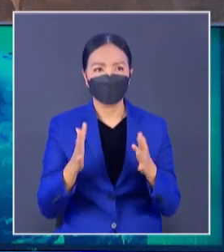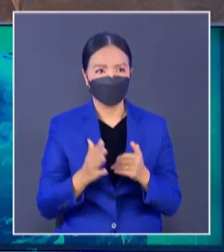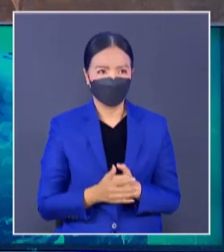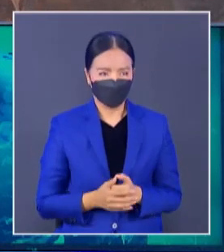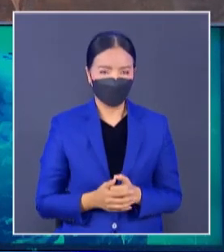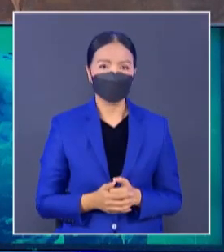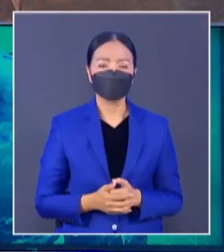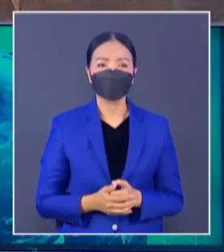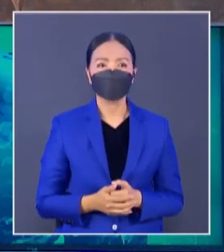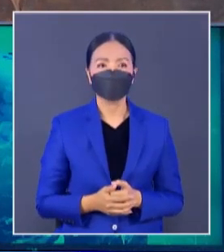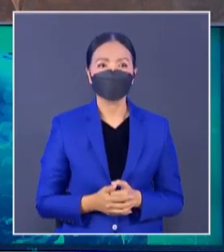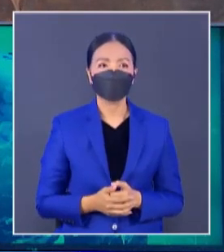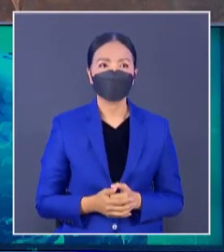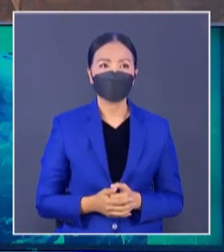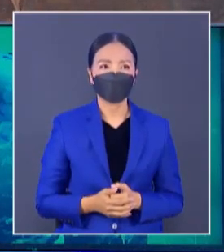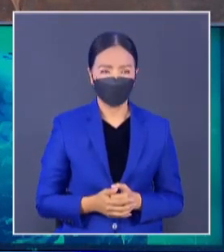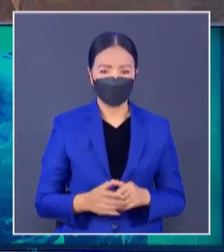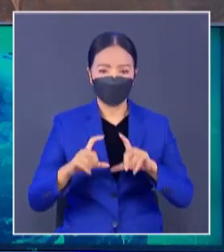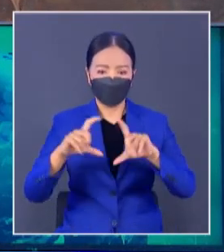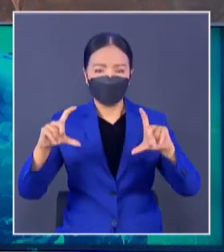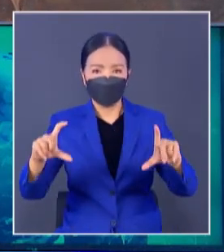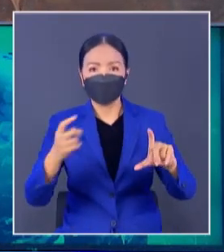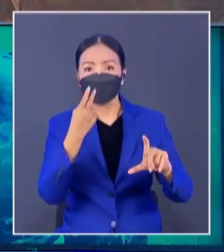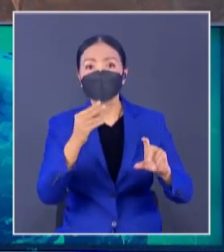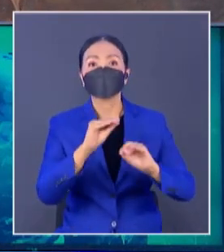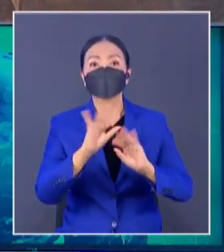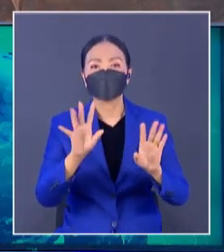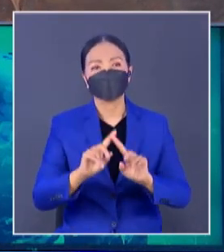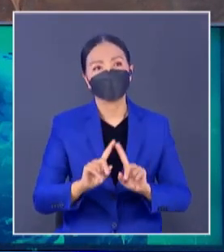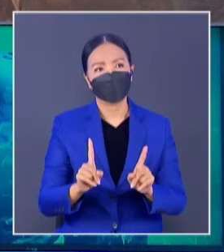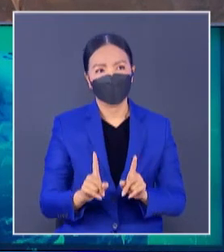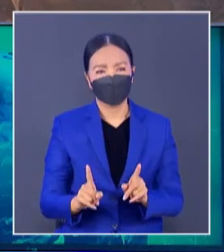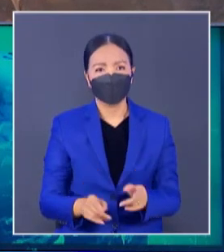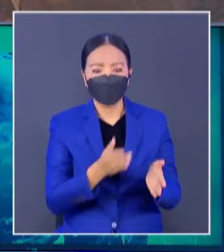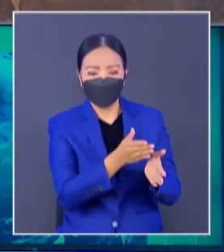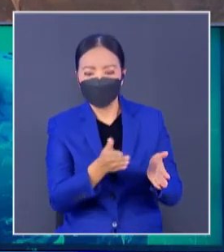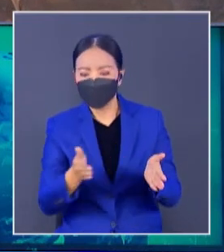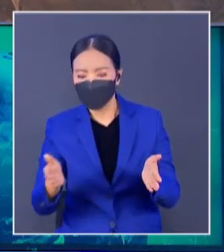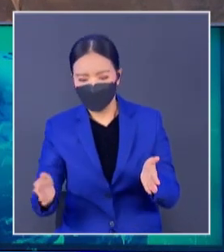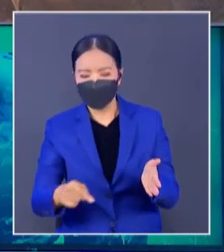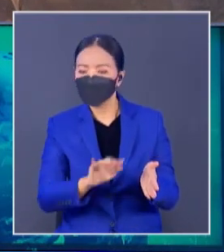เป็นมาตรการที่ออกกำหนดไว้แล้วก็ติดป้ายอย่างชัดเจนนะครับแต่ว่าแม่เก็บ